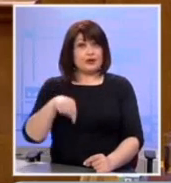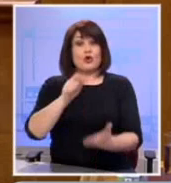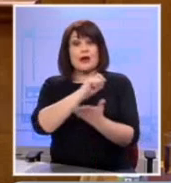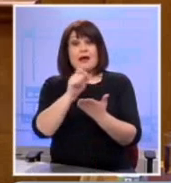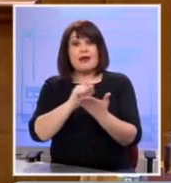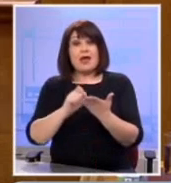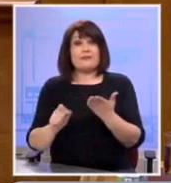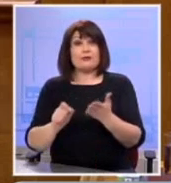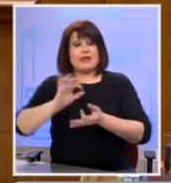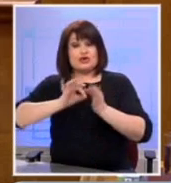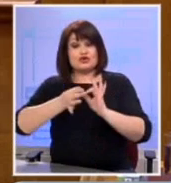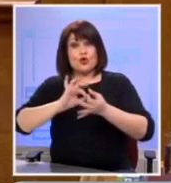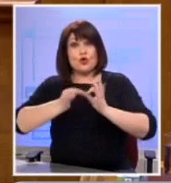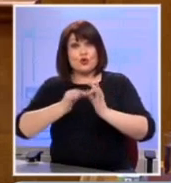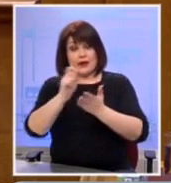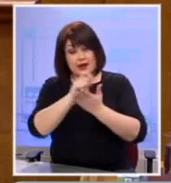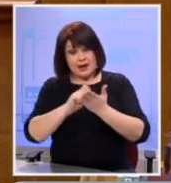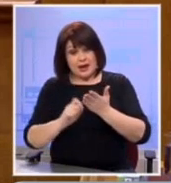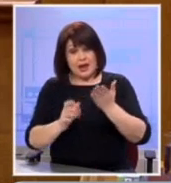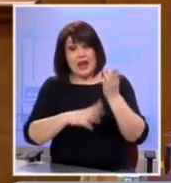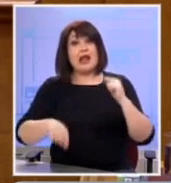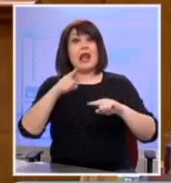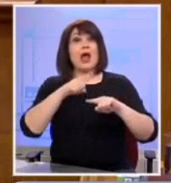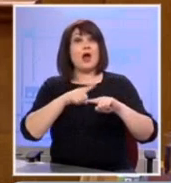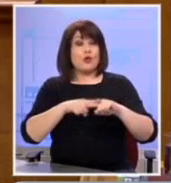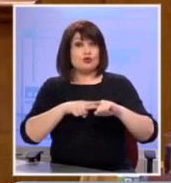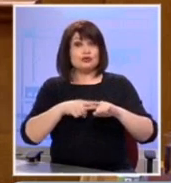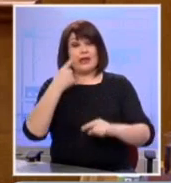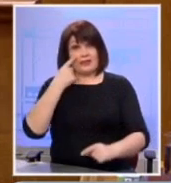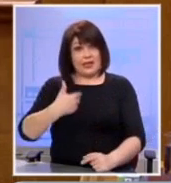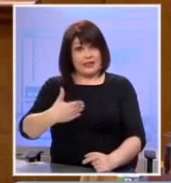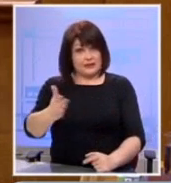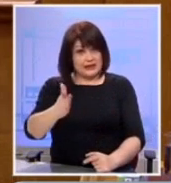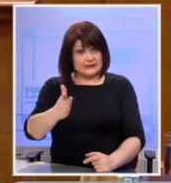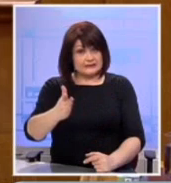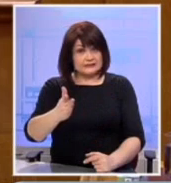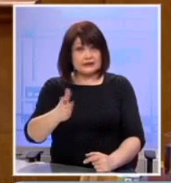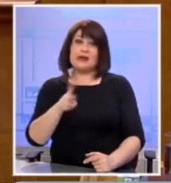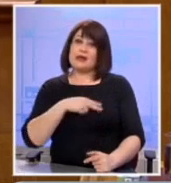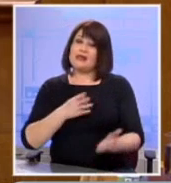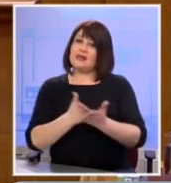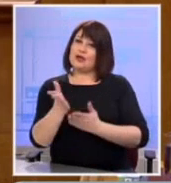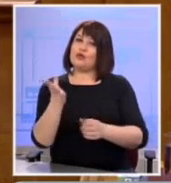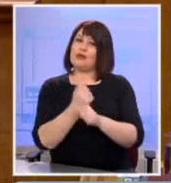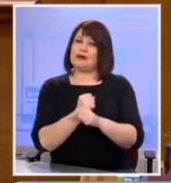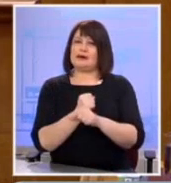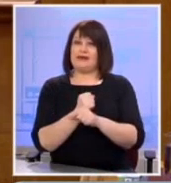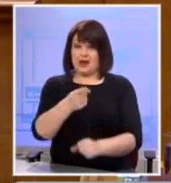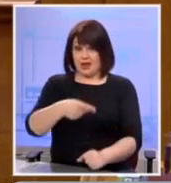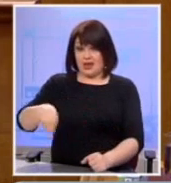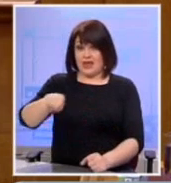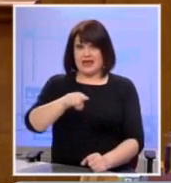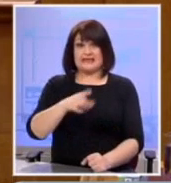γράφεται και το βιβλίο που τώρα γράφεται από τον ελληνικό λαό θα βρει τη δικιά του δικαίωση. Εσείς θα είστε